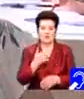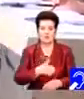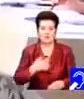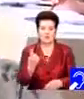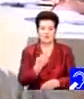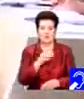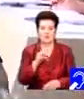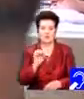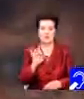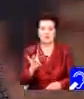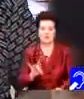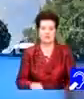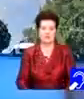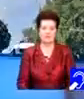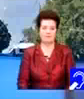din primul tur.